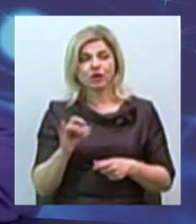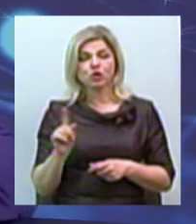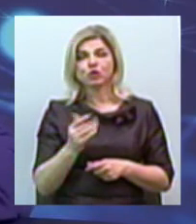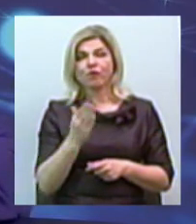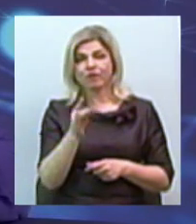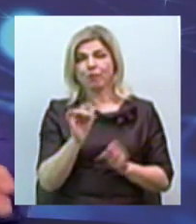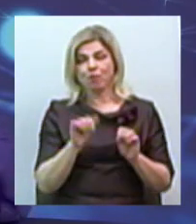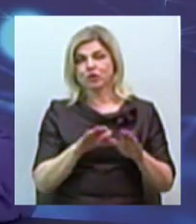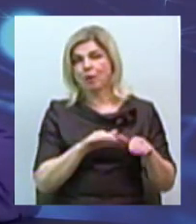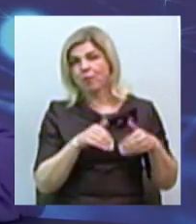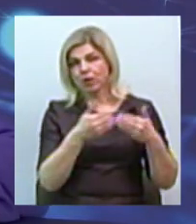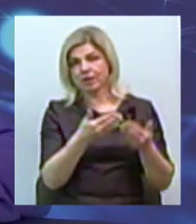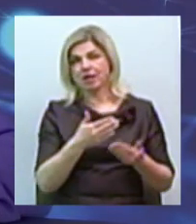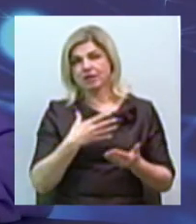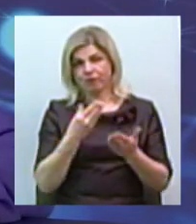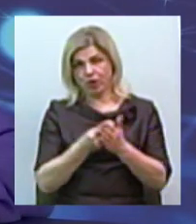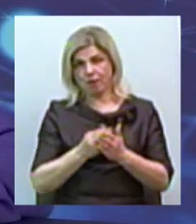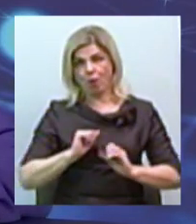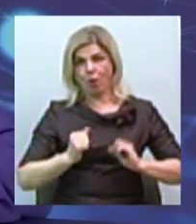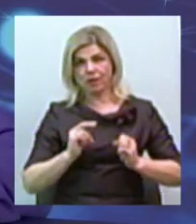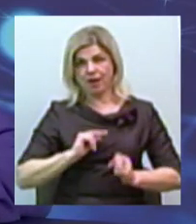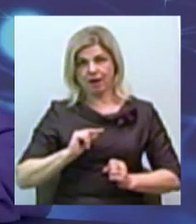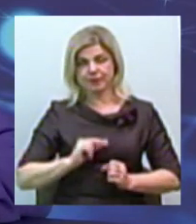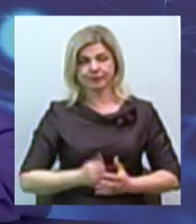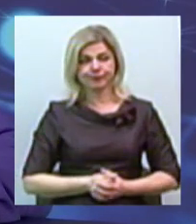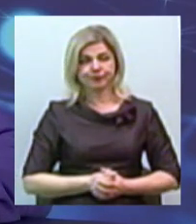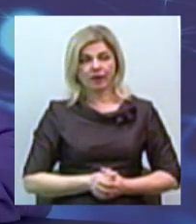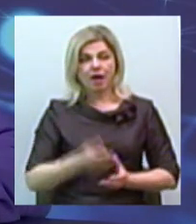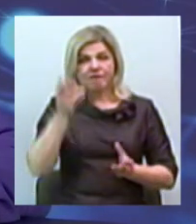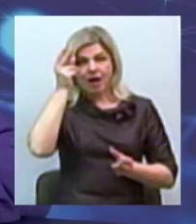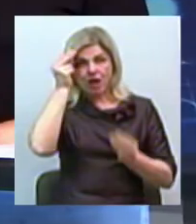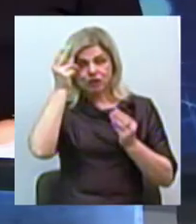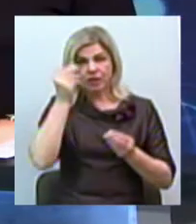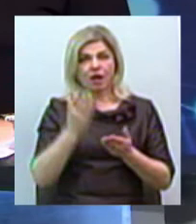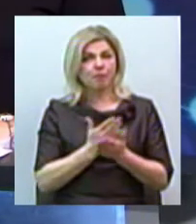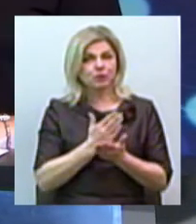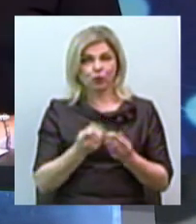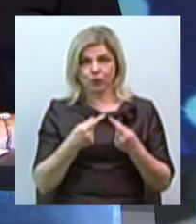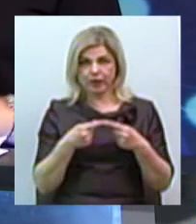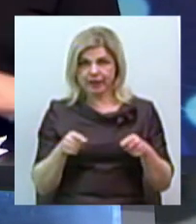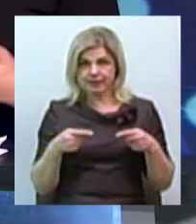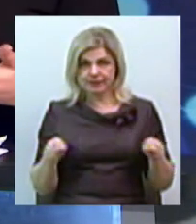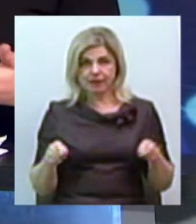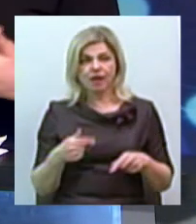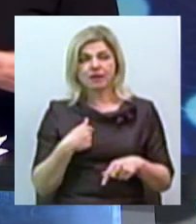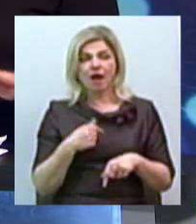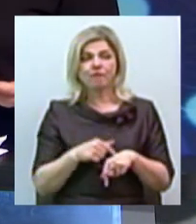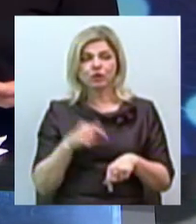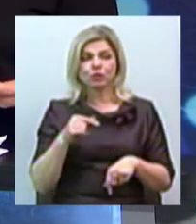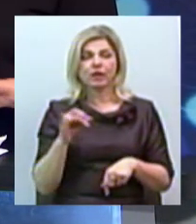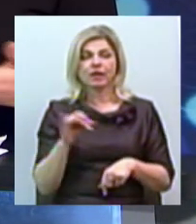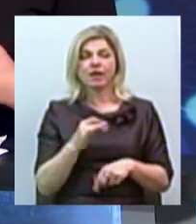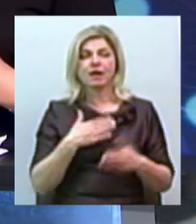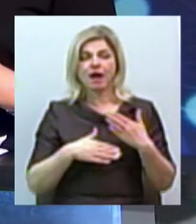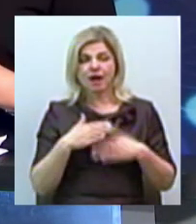можете порадити вашим колегам? Враження абсолютно різні. Скажімо, я відчувала і радість,